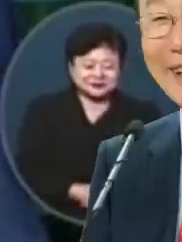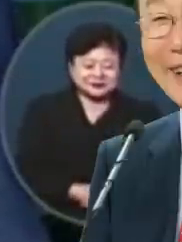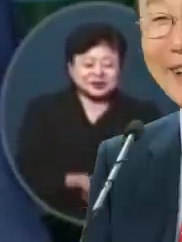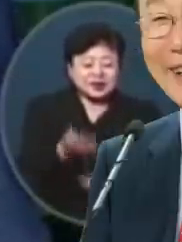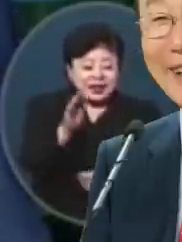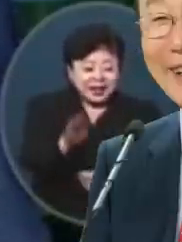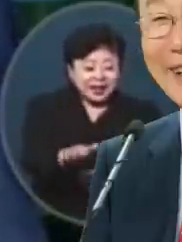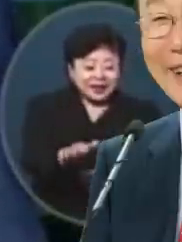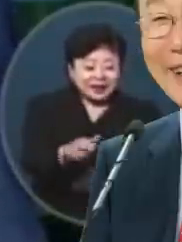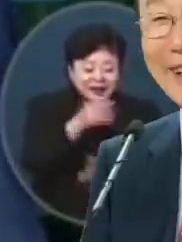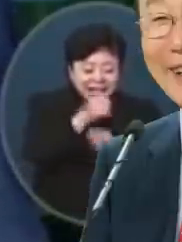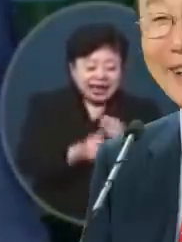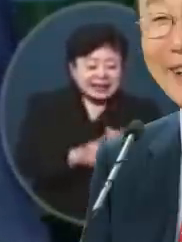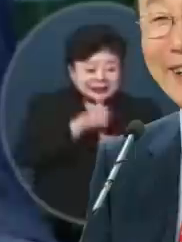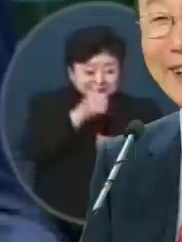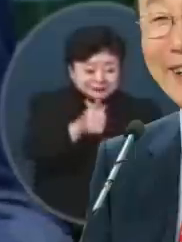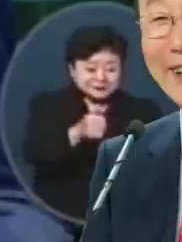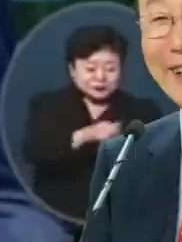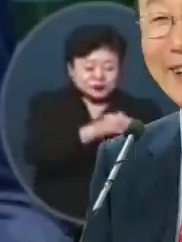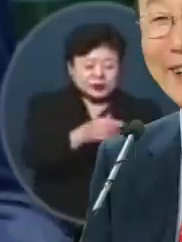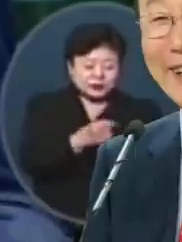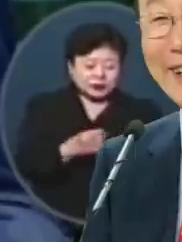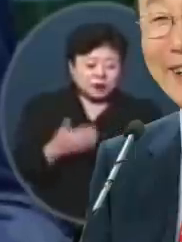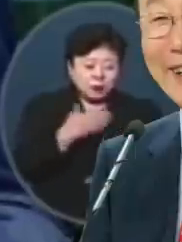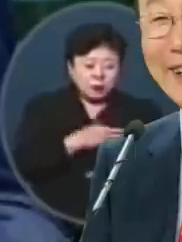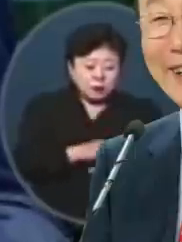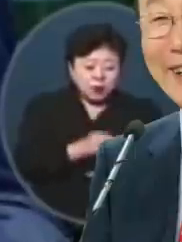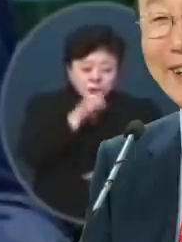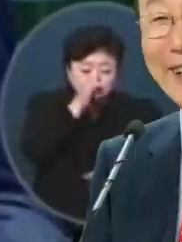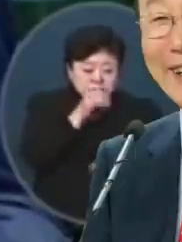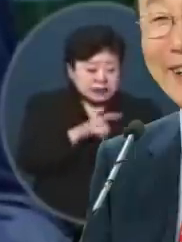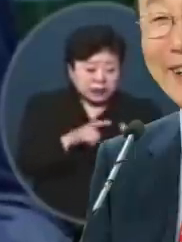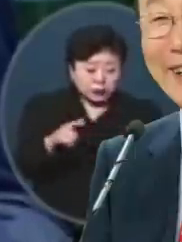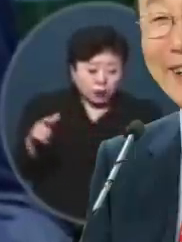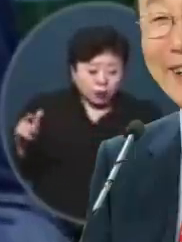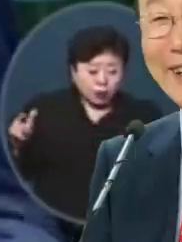그런데 하나님은 우리와 같은 육체를 가지고 있지 않습니다.